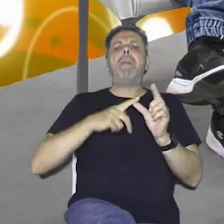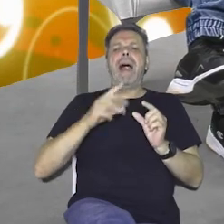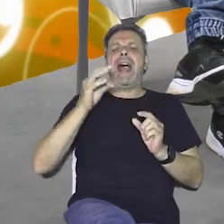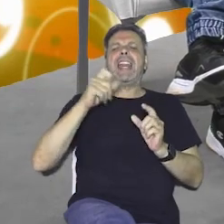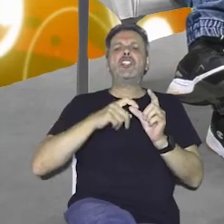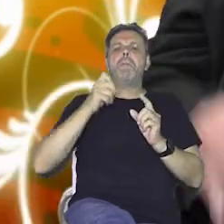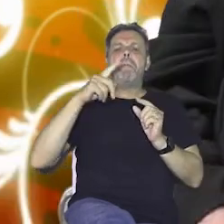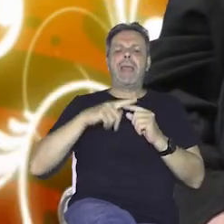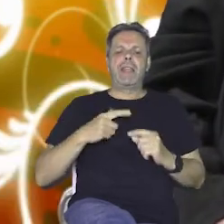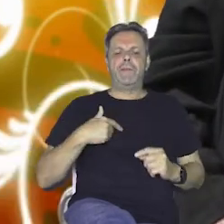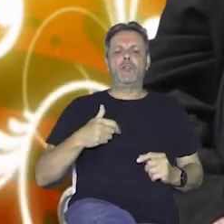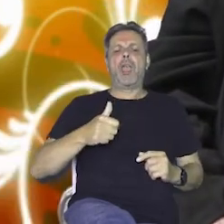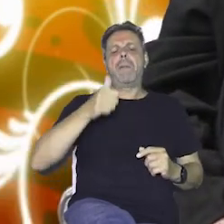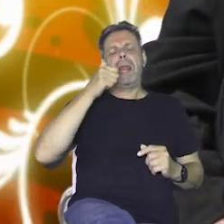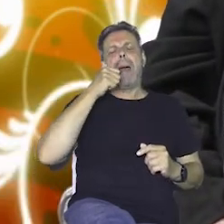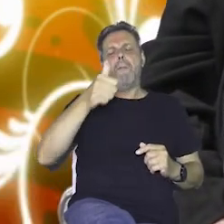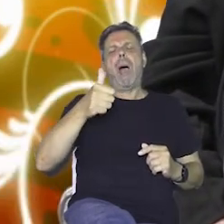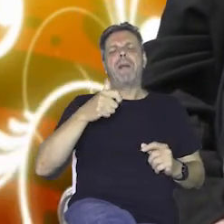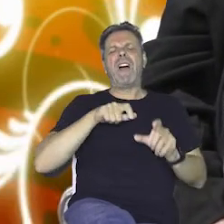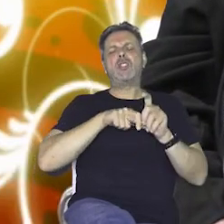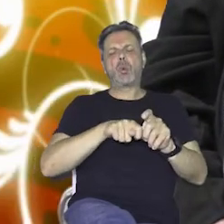moja prva suradnja sa Klapom Rišpet.